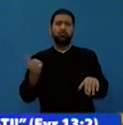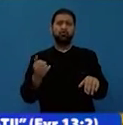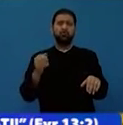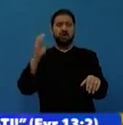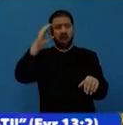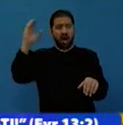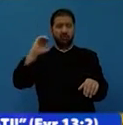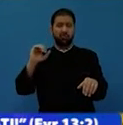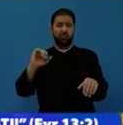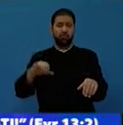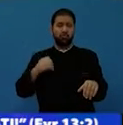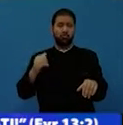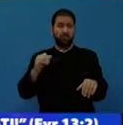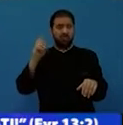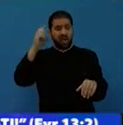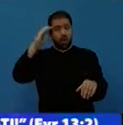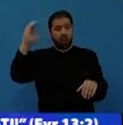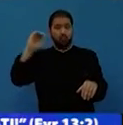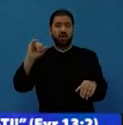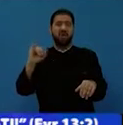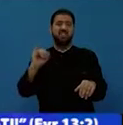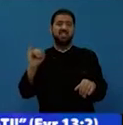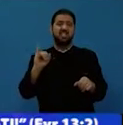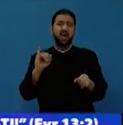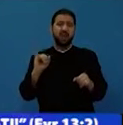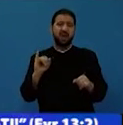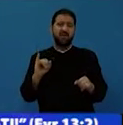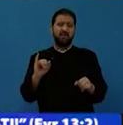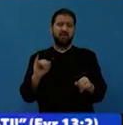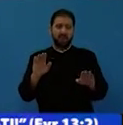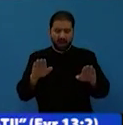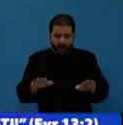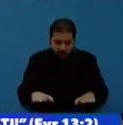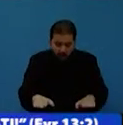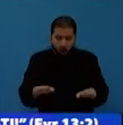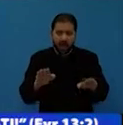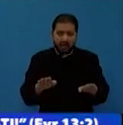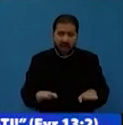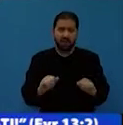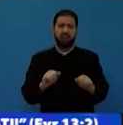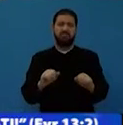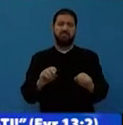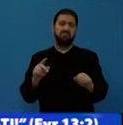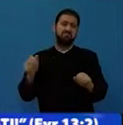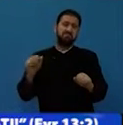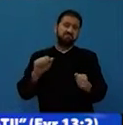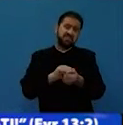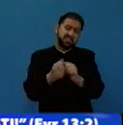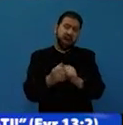de cultură islamică sau aparțin altor